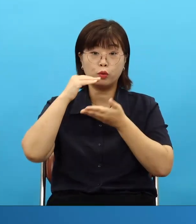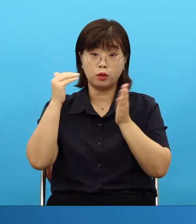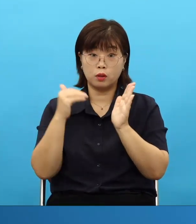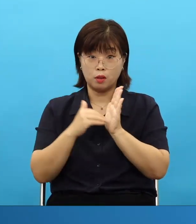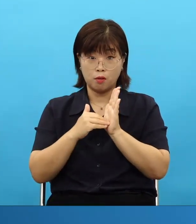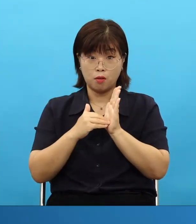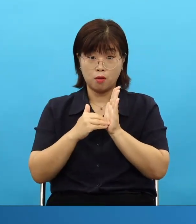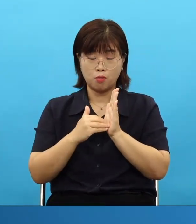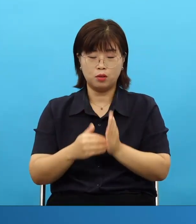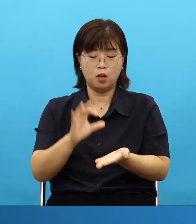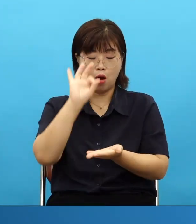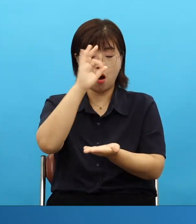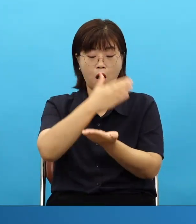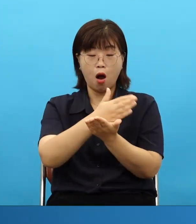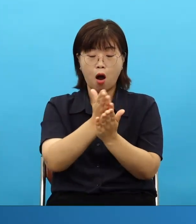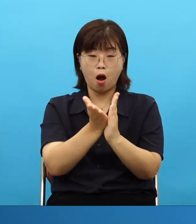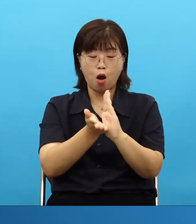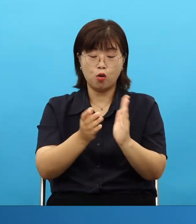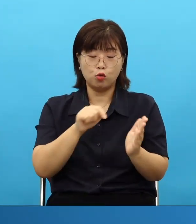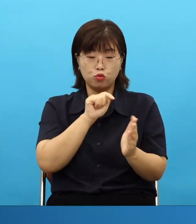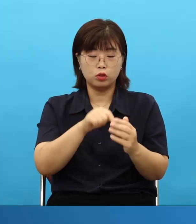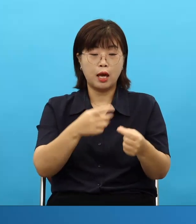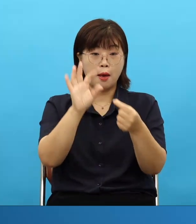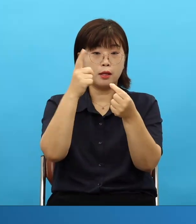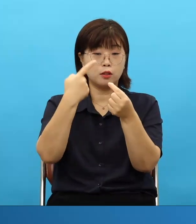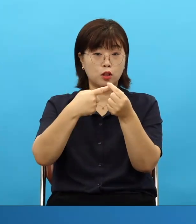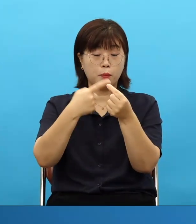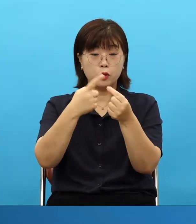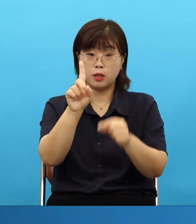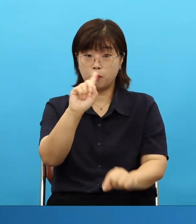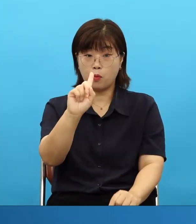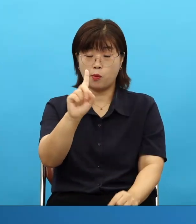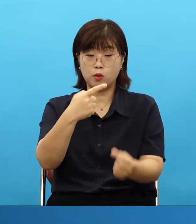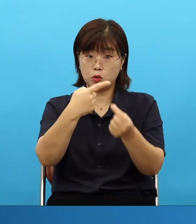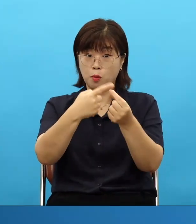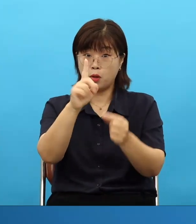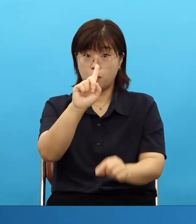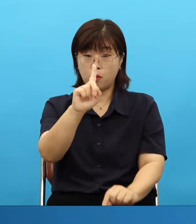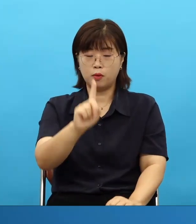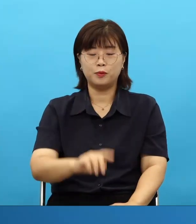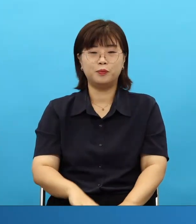발판이 뭡니까? What is the first of the 10 footstools or foundations?